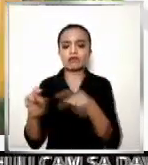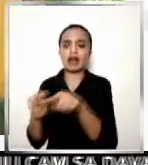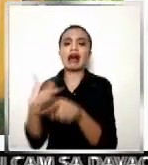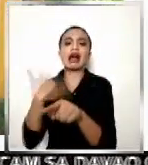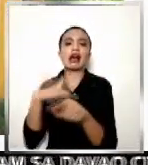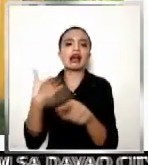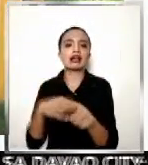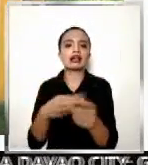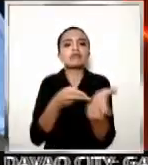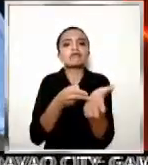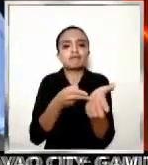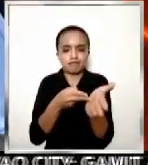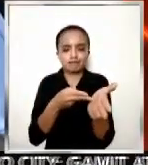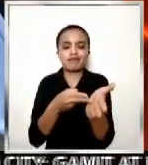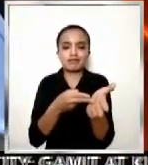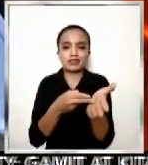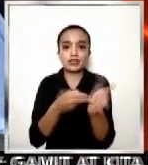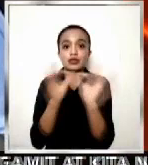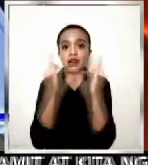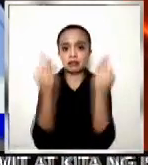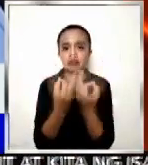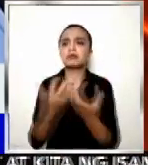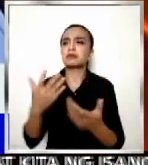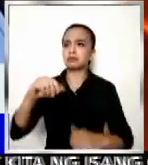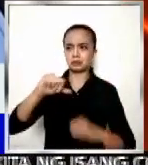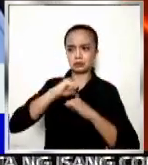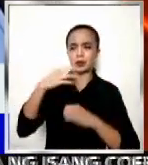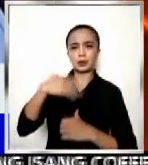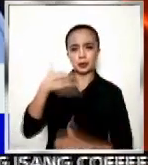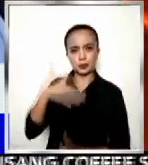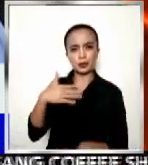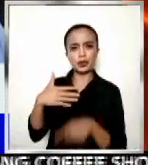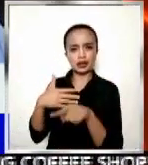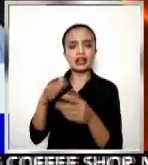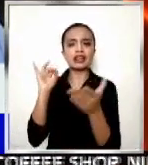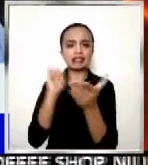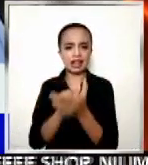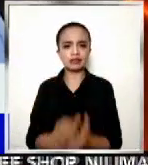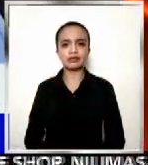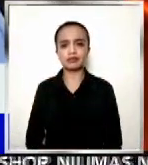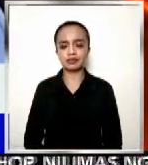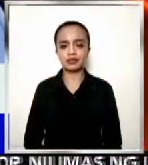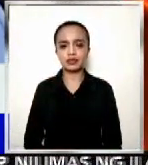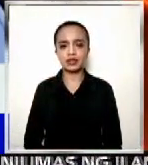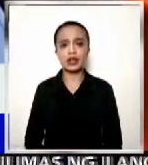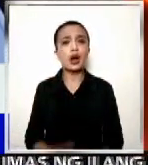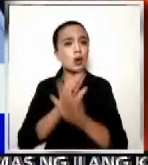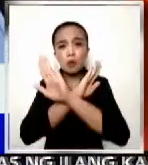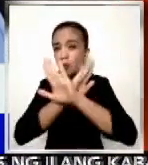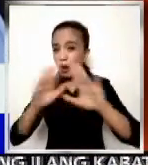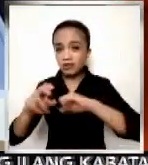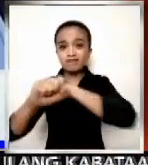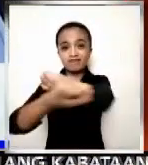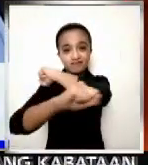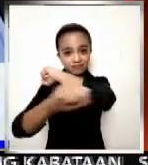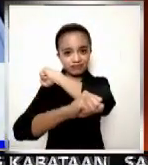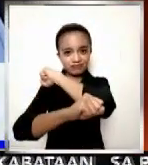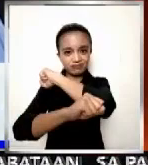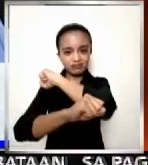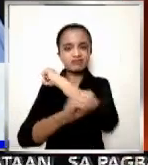ng kanyang kaanak. Ang itinuturo ko na huwag magnakaw. Pag